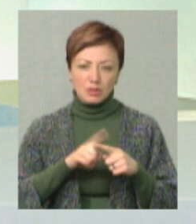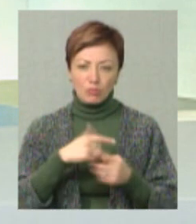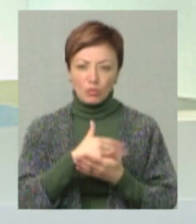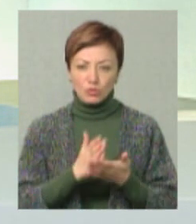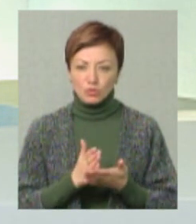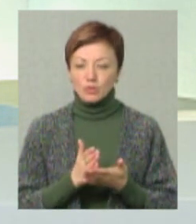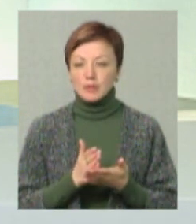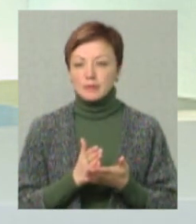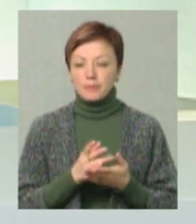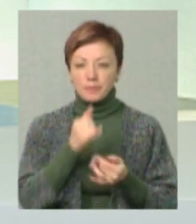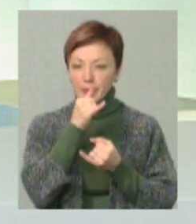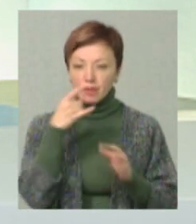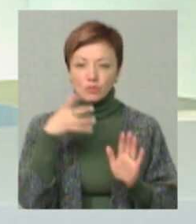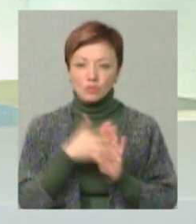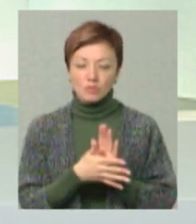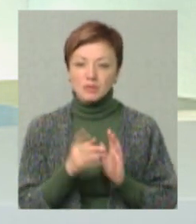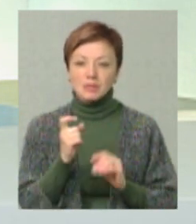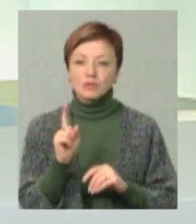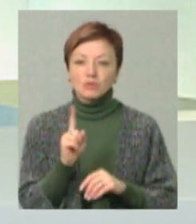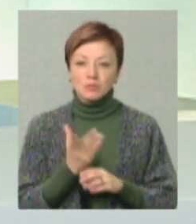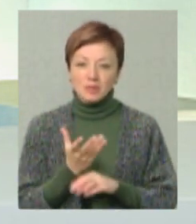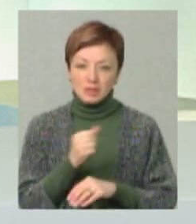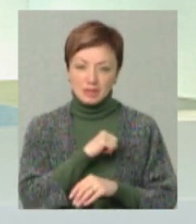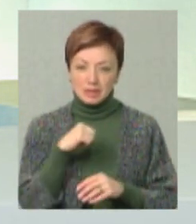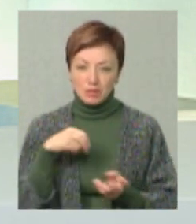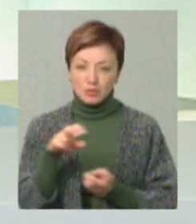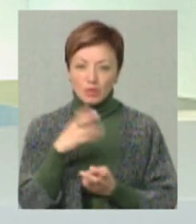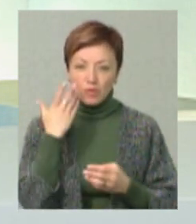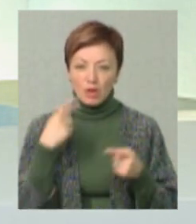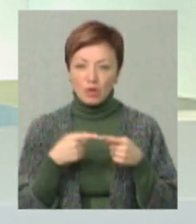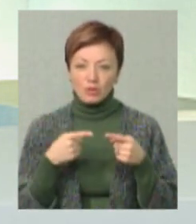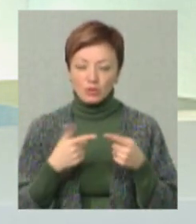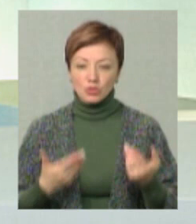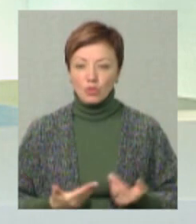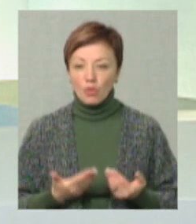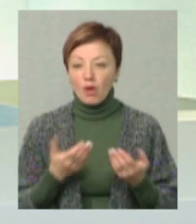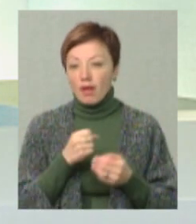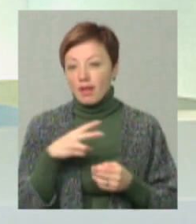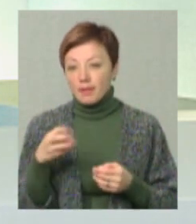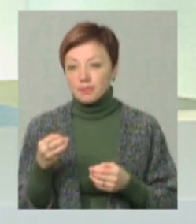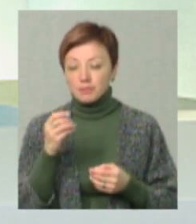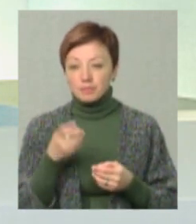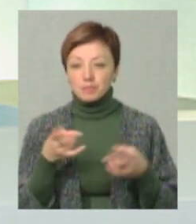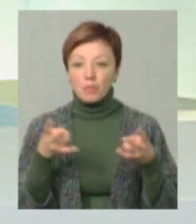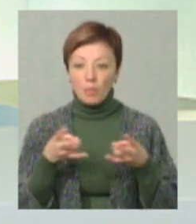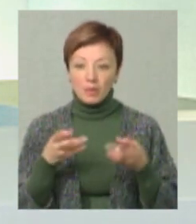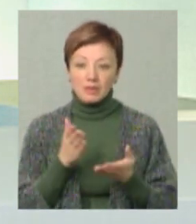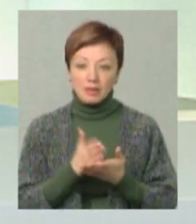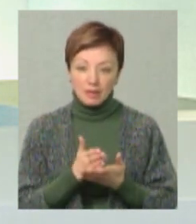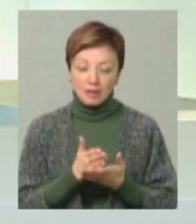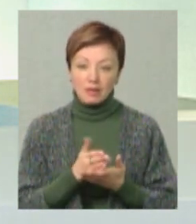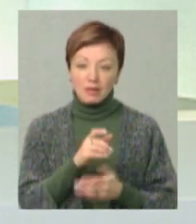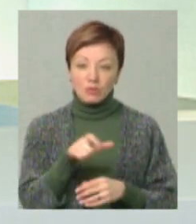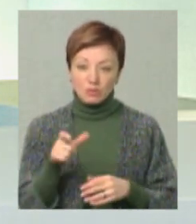цією послугою, не міг зрозуміти, за що то платити, сам шукав, коли орендував житло, ну, але попит є,